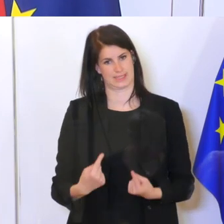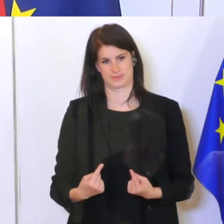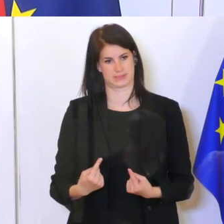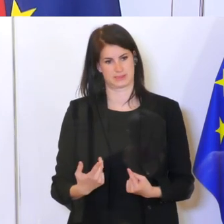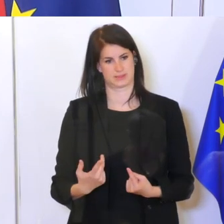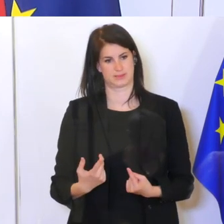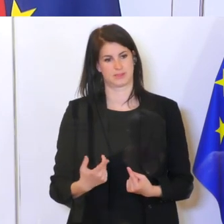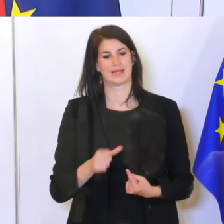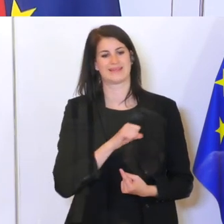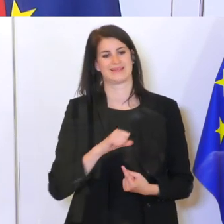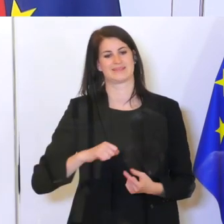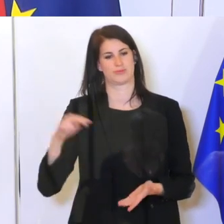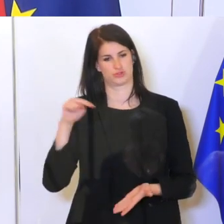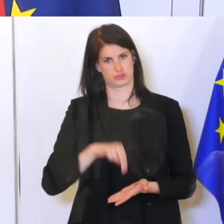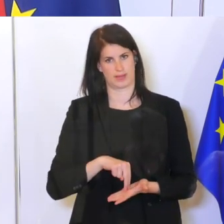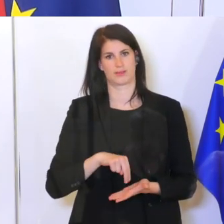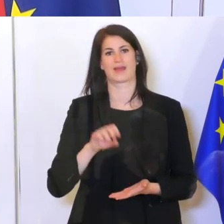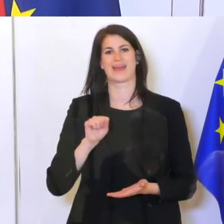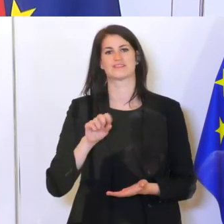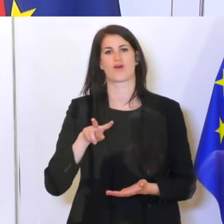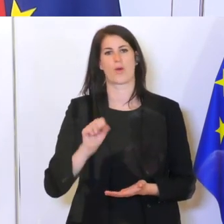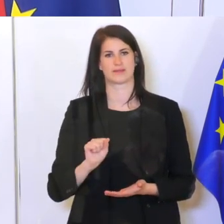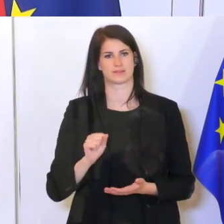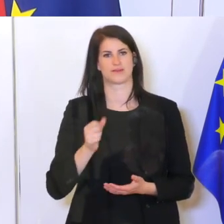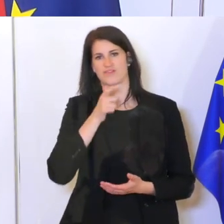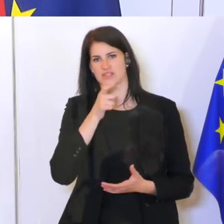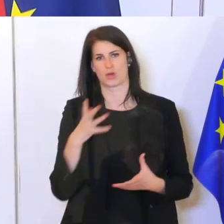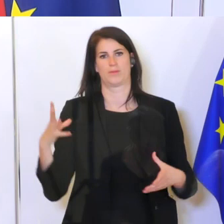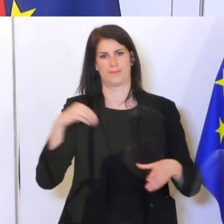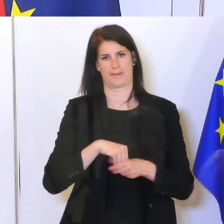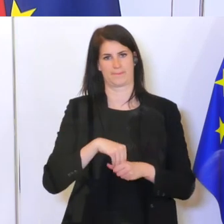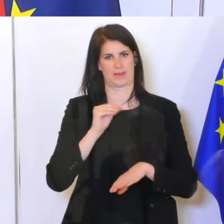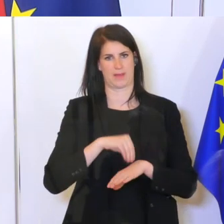die selbstständig in der SVS versichert sind.